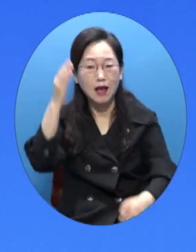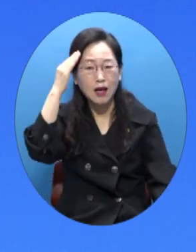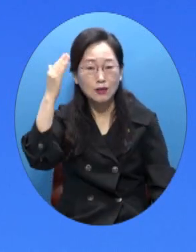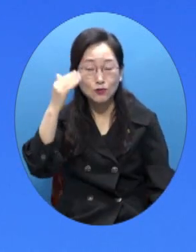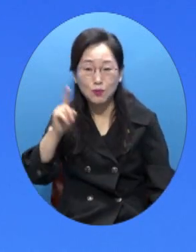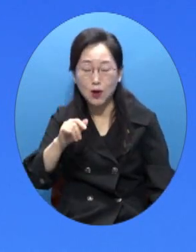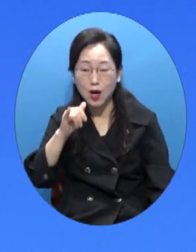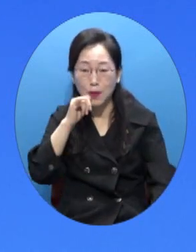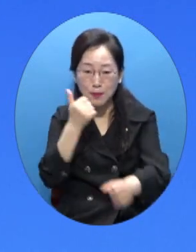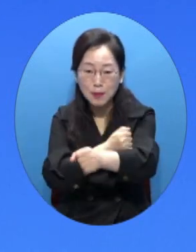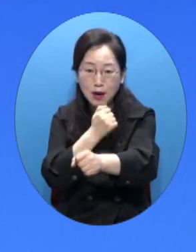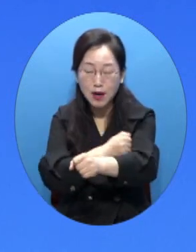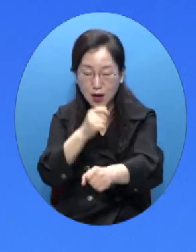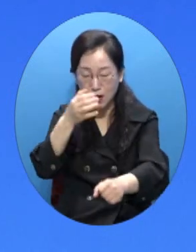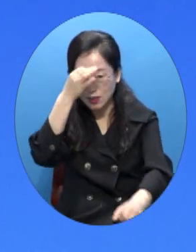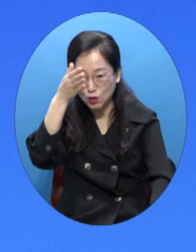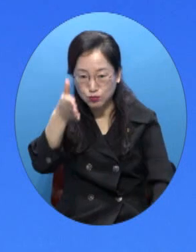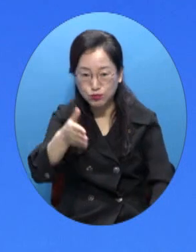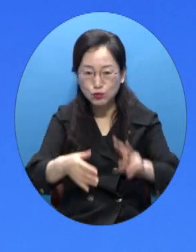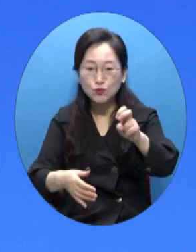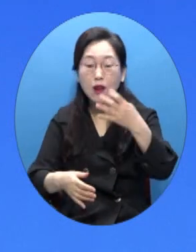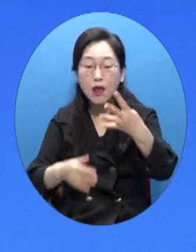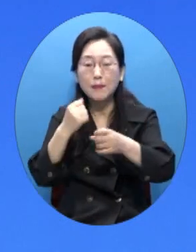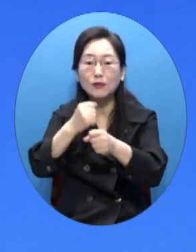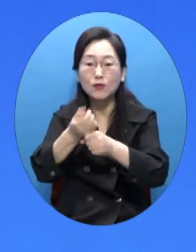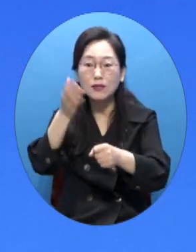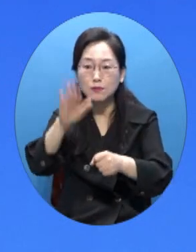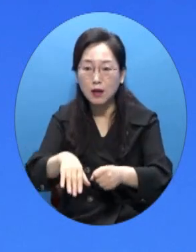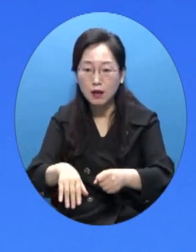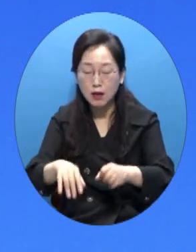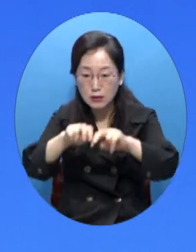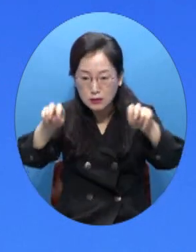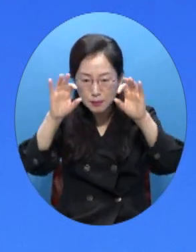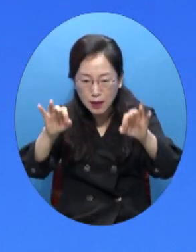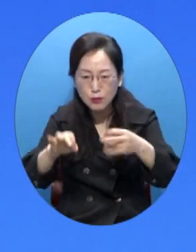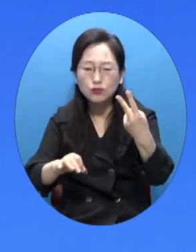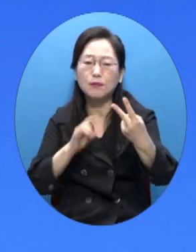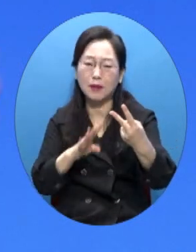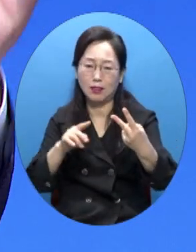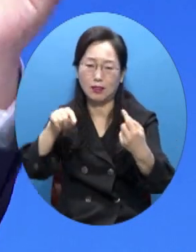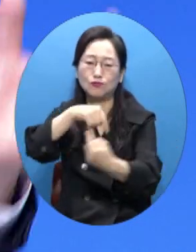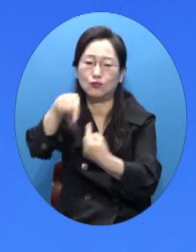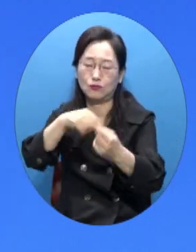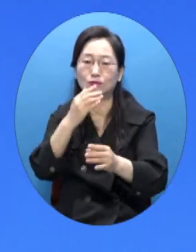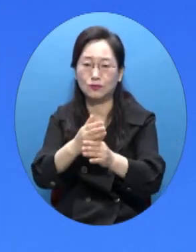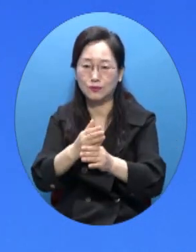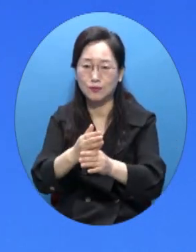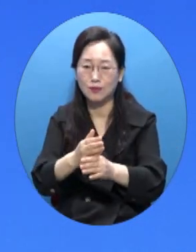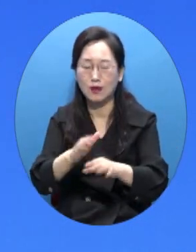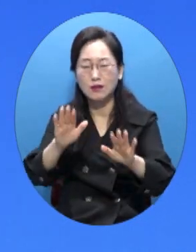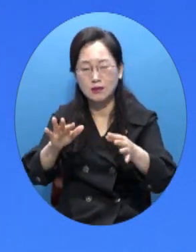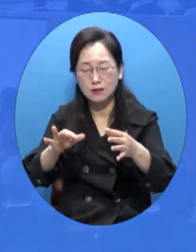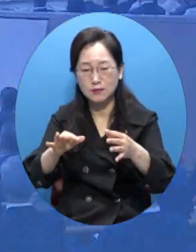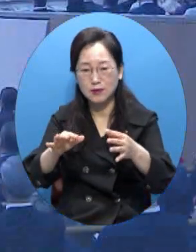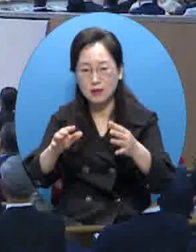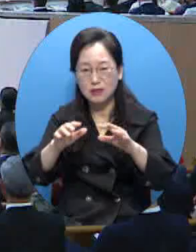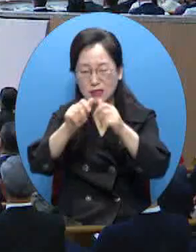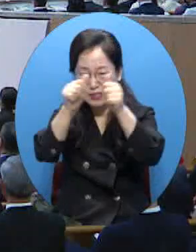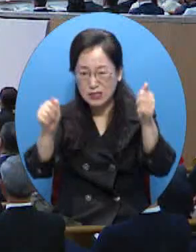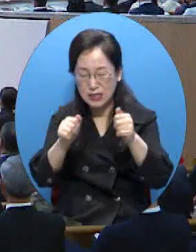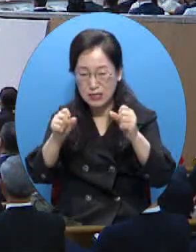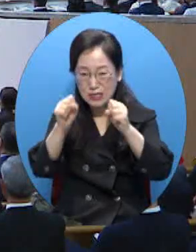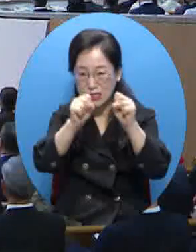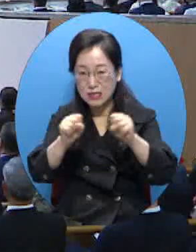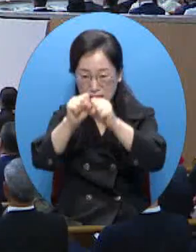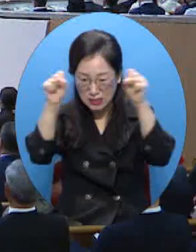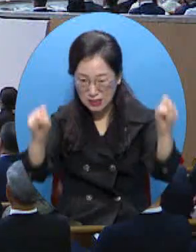마약 전문 병원을 24개를 만들었는데 알아보니까 2개밖에 운영을 하지 않고 있습니다. 우리나라도 이 시스템이 바뀌어야 될 줄 압니다. 그래서